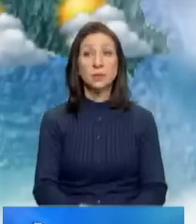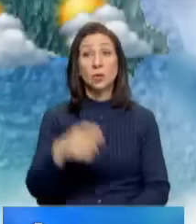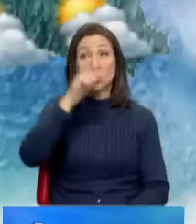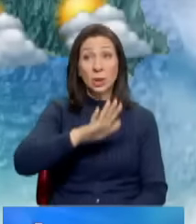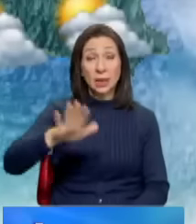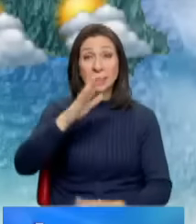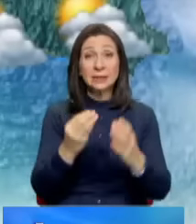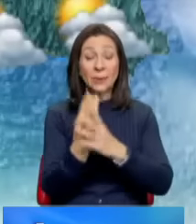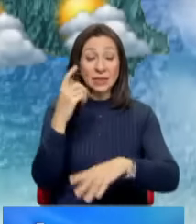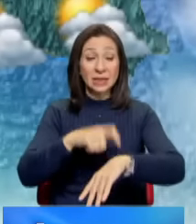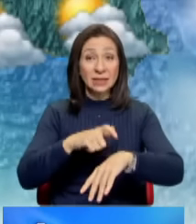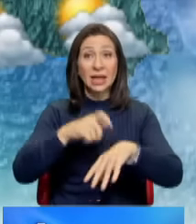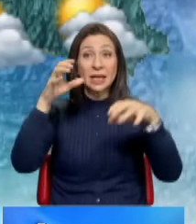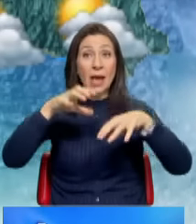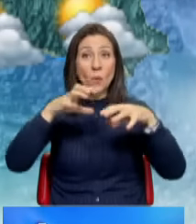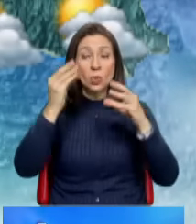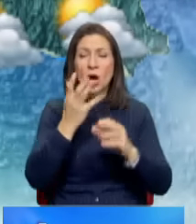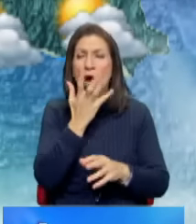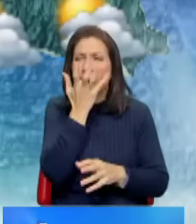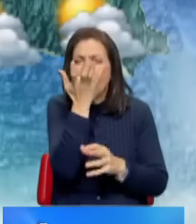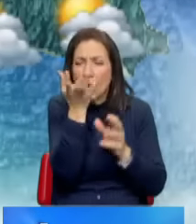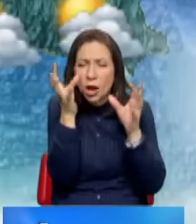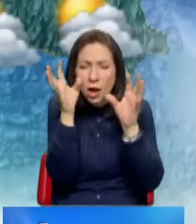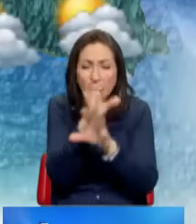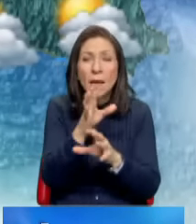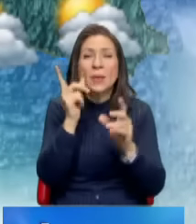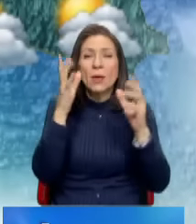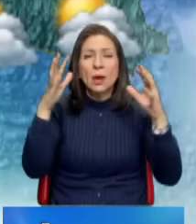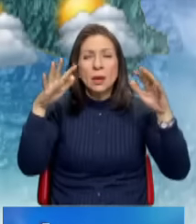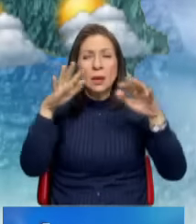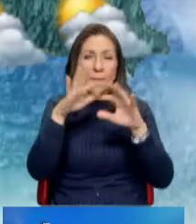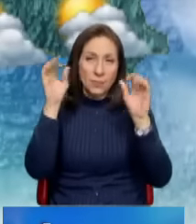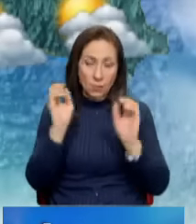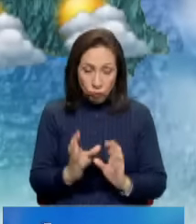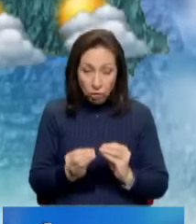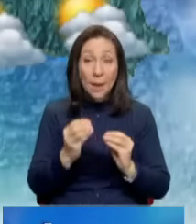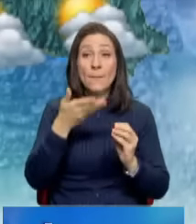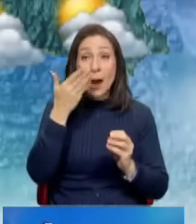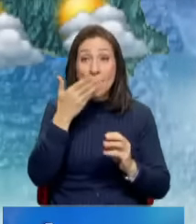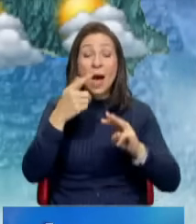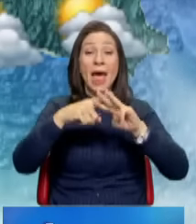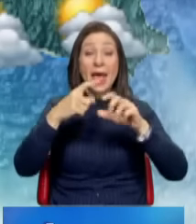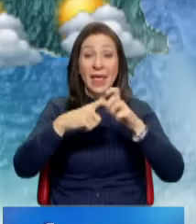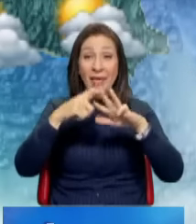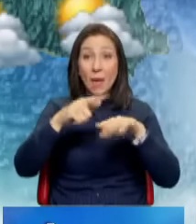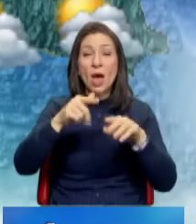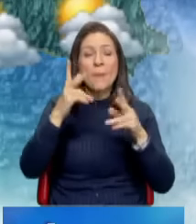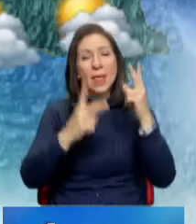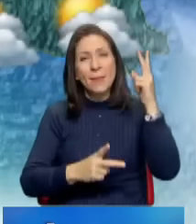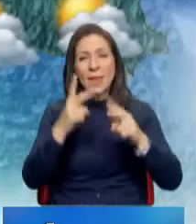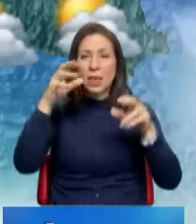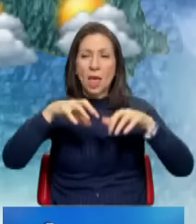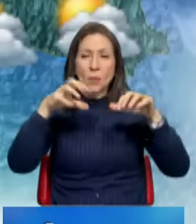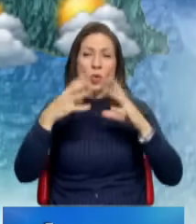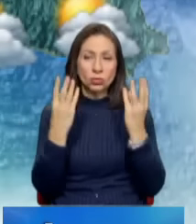Ülke genelinde sabah saatlerinde etkili olacak sis ve pus yerini parçalı bulutlu bir havaya bırakacak. Marmara ve Ege kıyıları bugün aralıklı sağanak